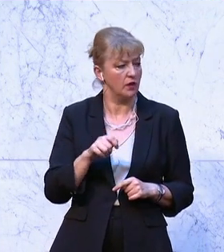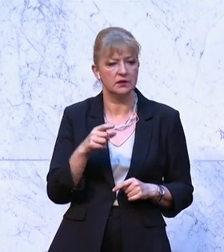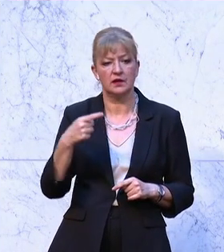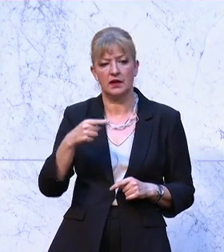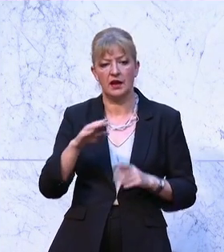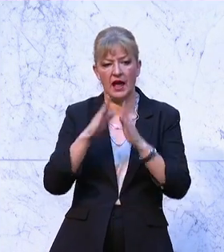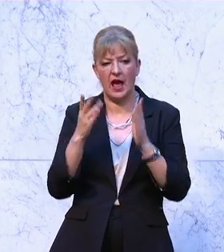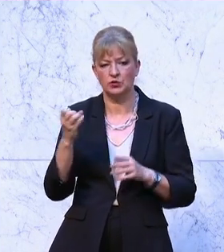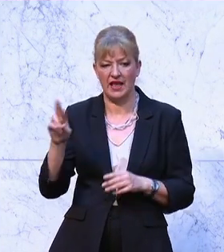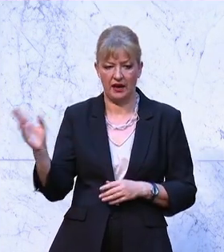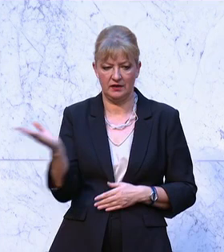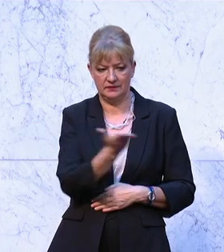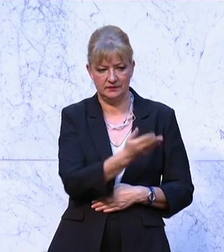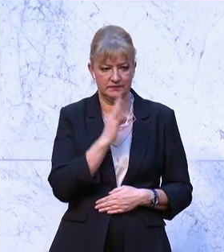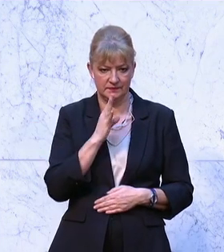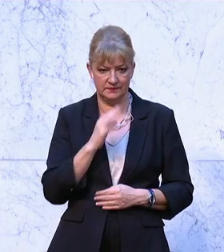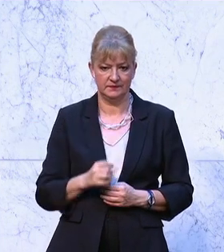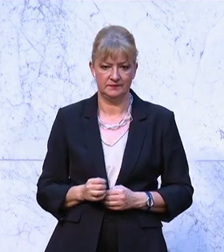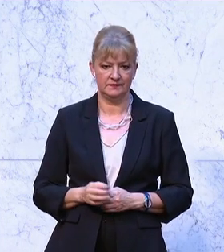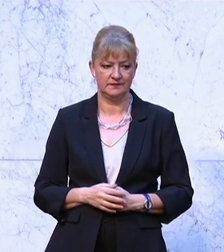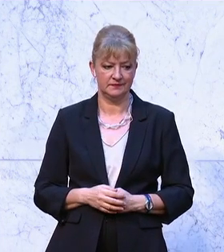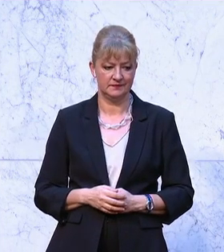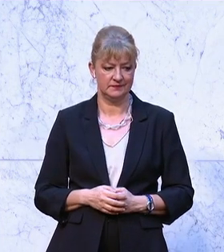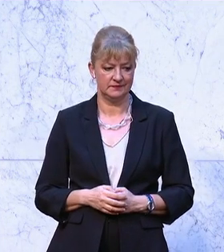Gerald Hauser das Wort.